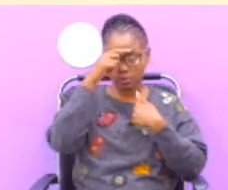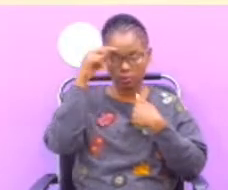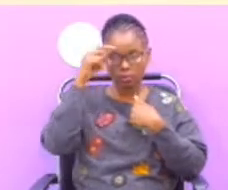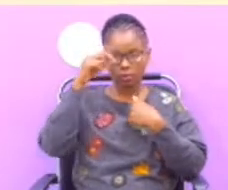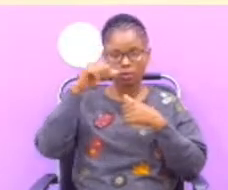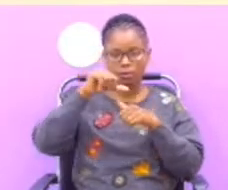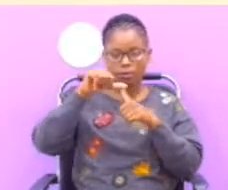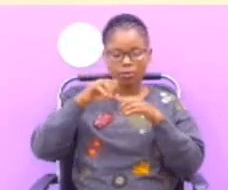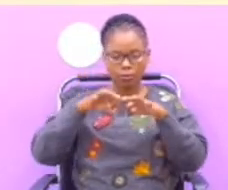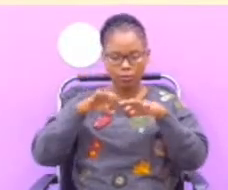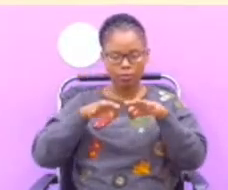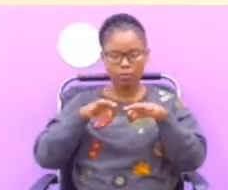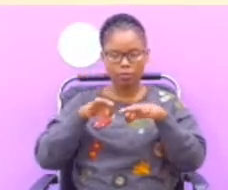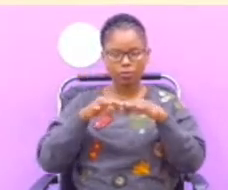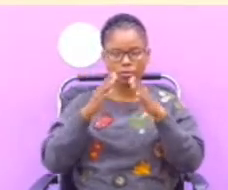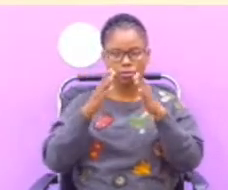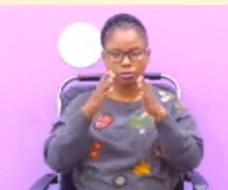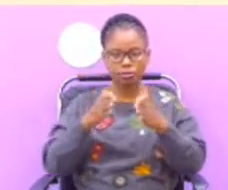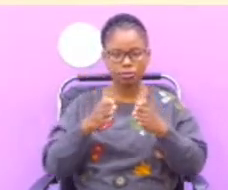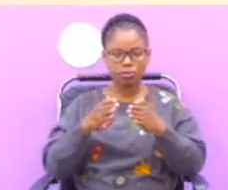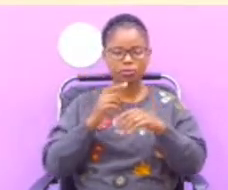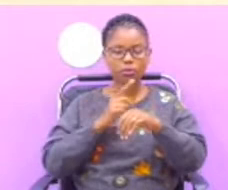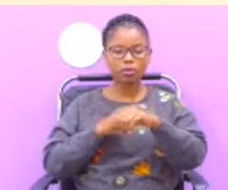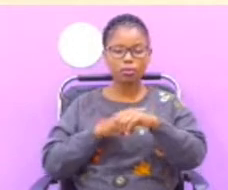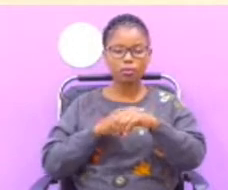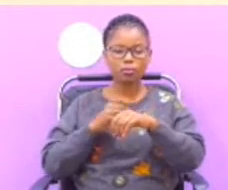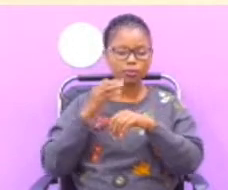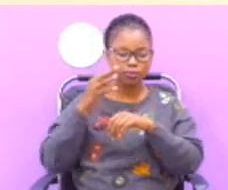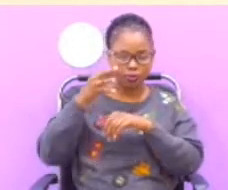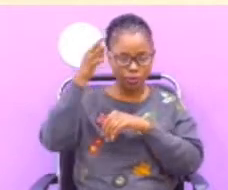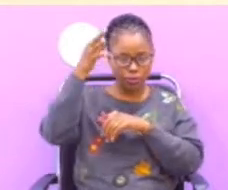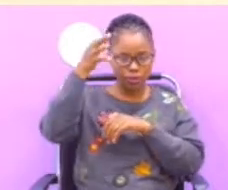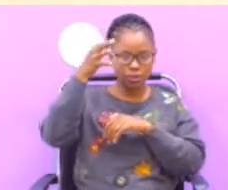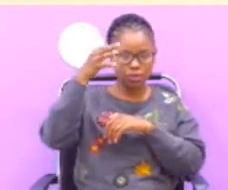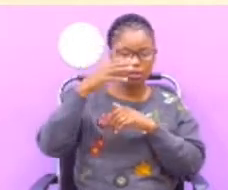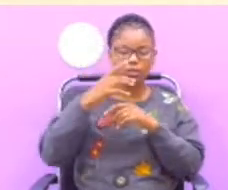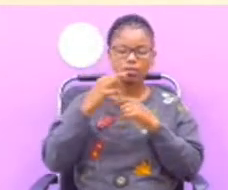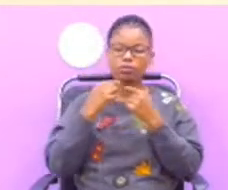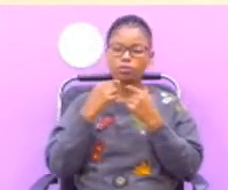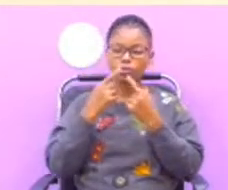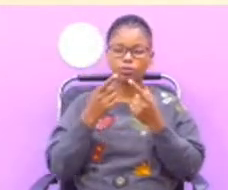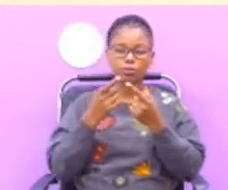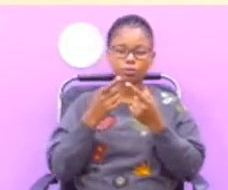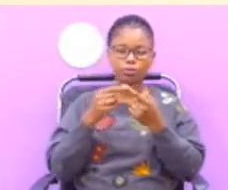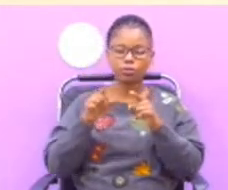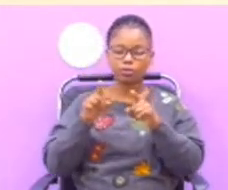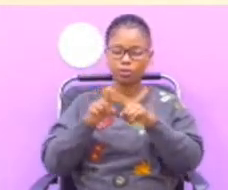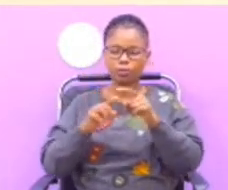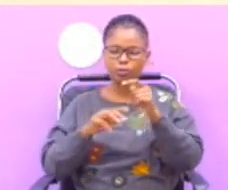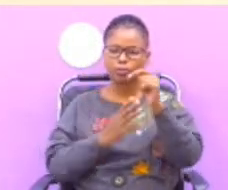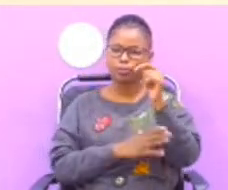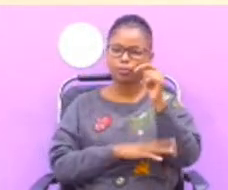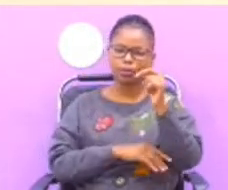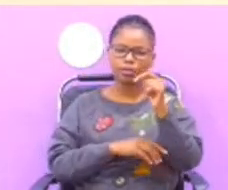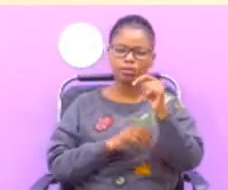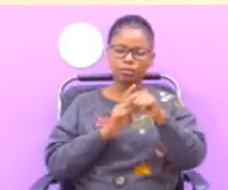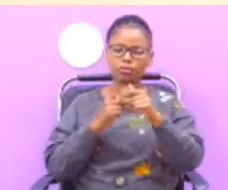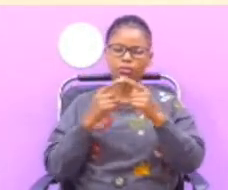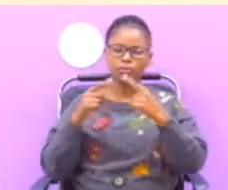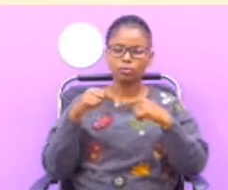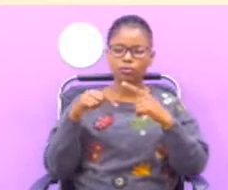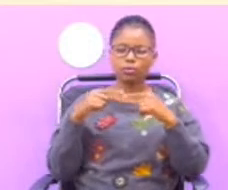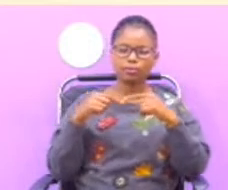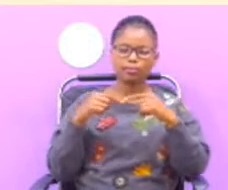keri ni hari maundu onete ma mahinda maya ni hari maundu aritie ni hari uru onete ugiuka